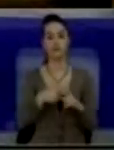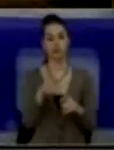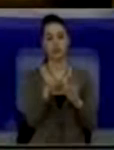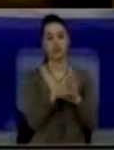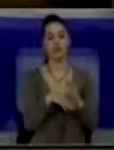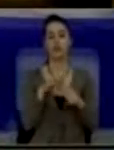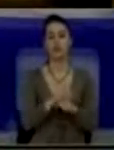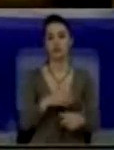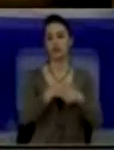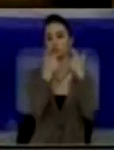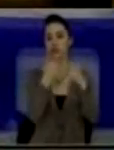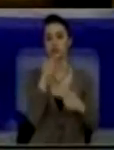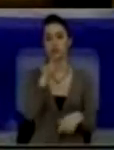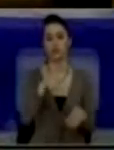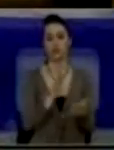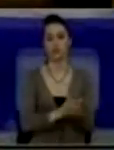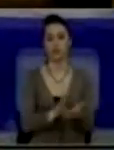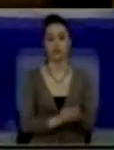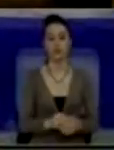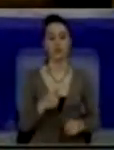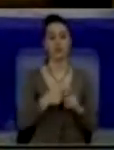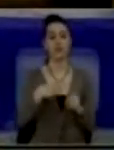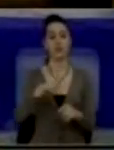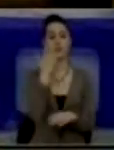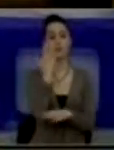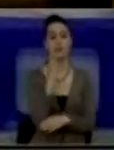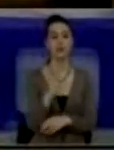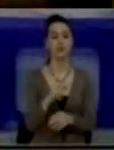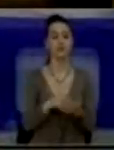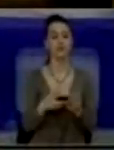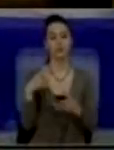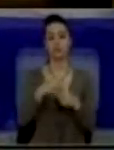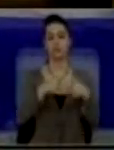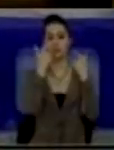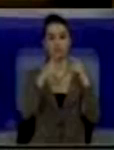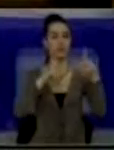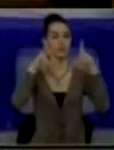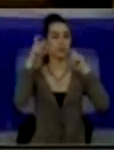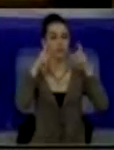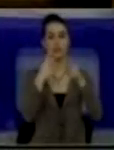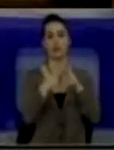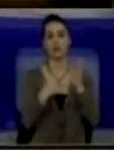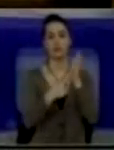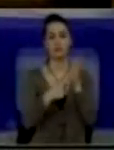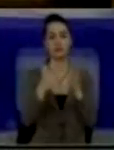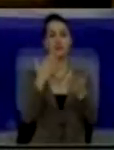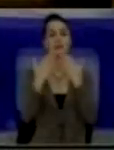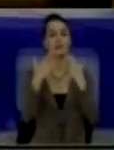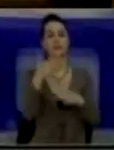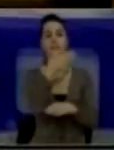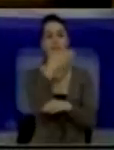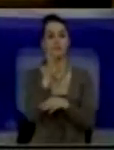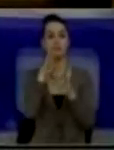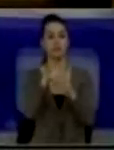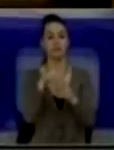dokumentuara, përfaqësuesit politik të dyshuar për krim mund t'i gjeni të fotografuar dhe me emra në konferencën e kompanive të sigurimeve